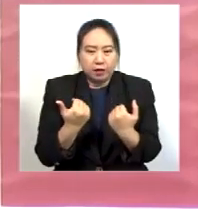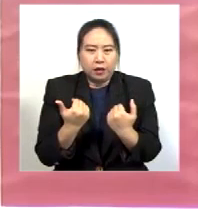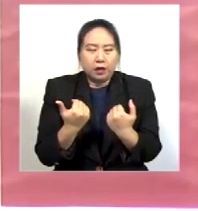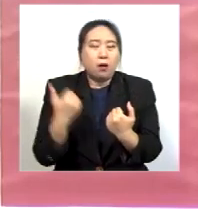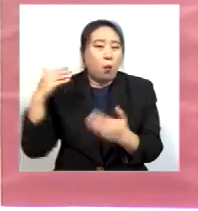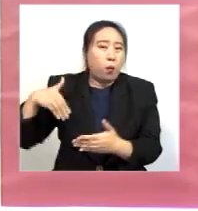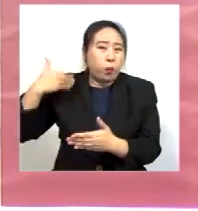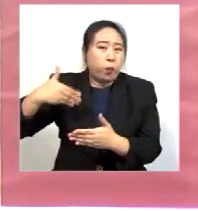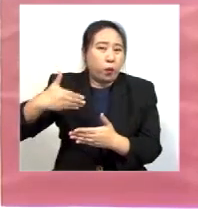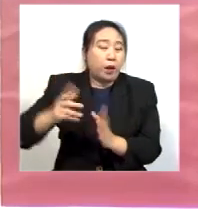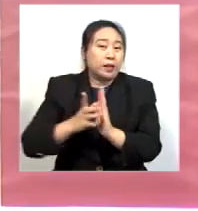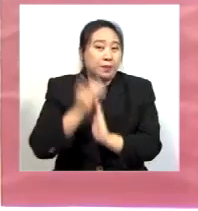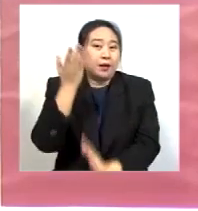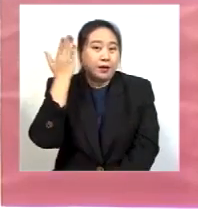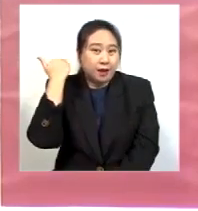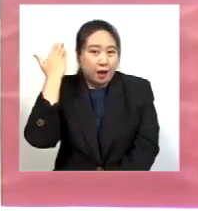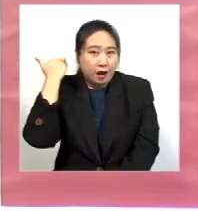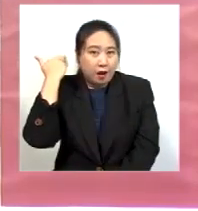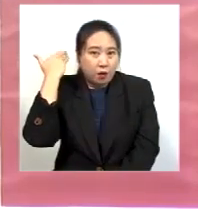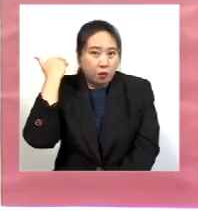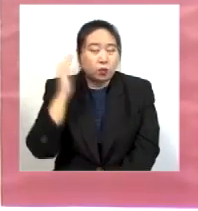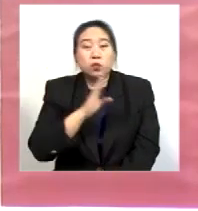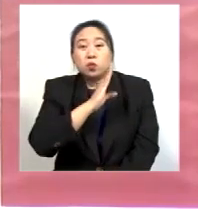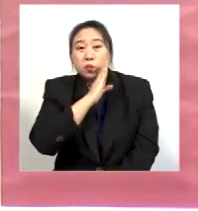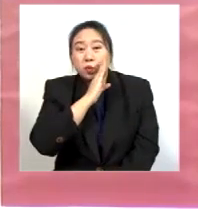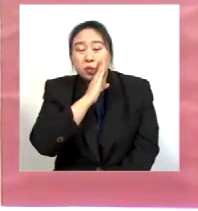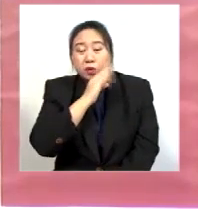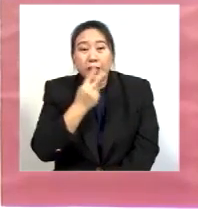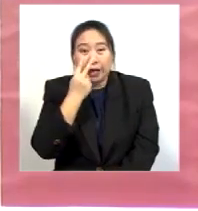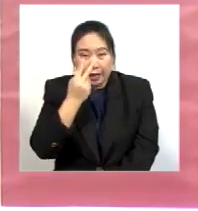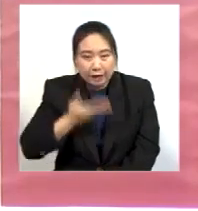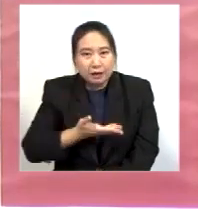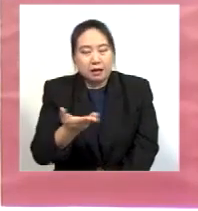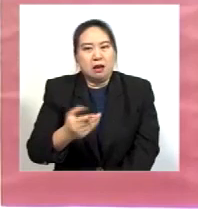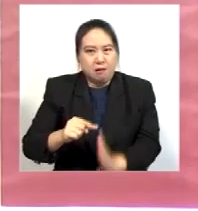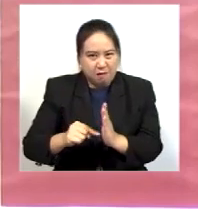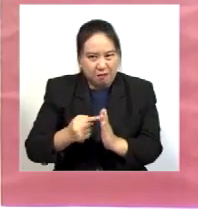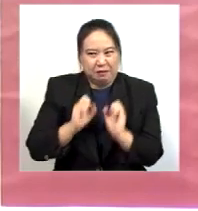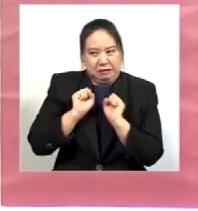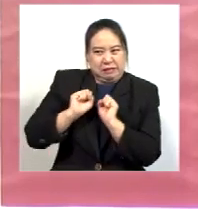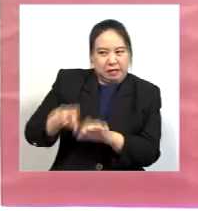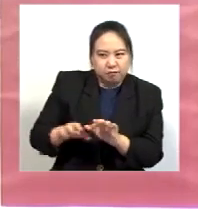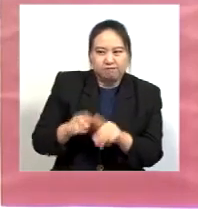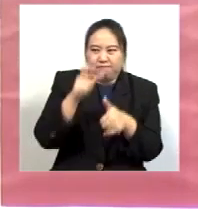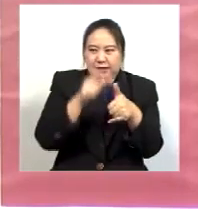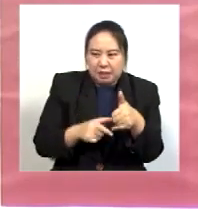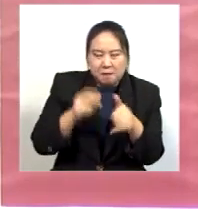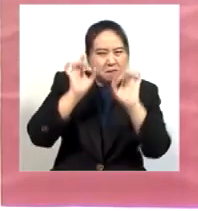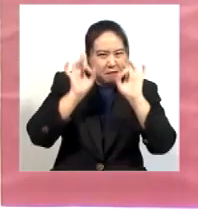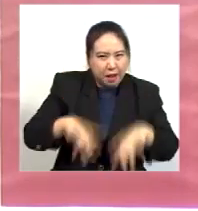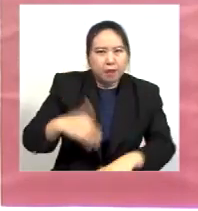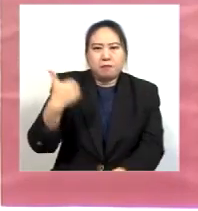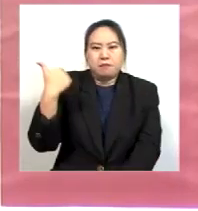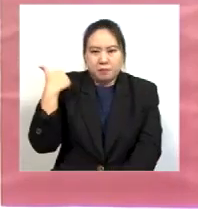ในช่วงหลังๆในช่วงสัปดาห์ที่ผ่านมาเนี่ยนะครับถ้าสังเกตเนี่ยก็จะเริ่มมีความรุนแรงมากขึ้นนะครับมีการ